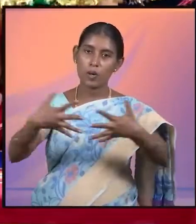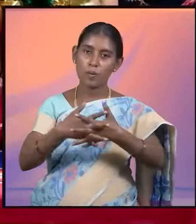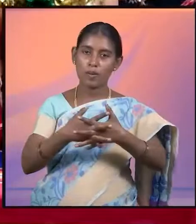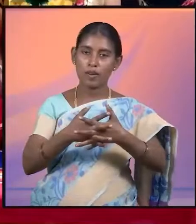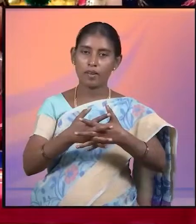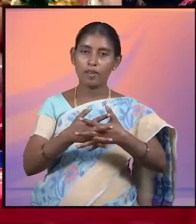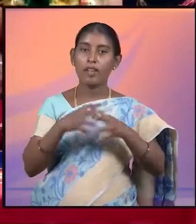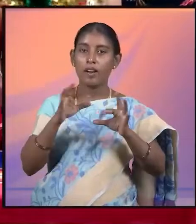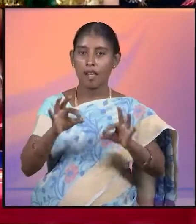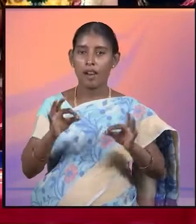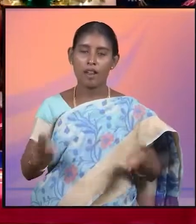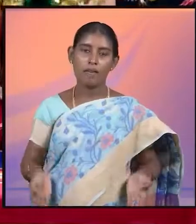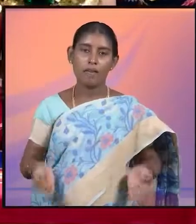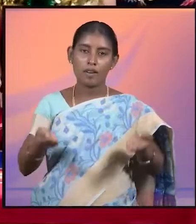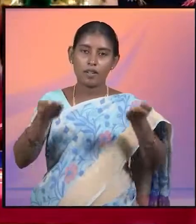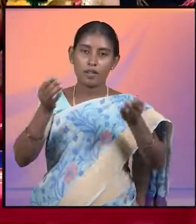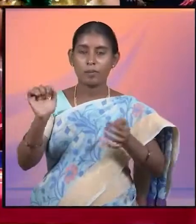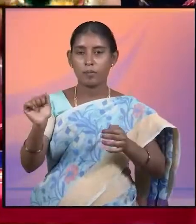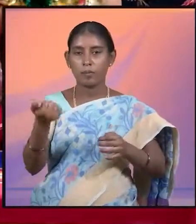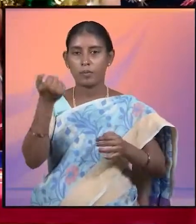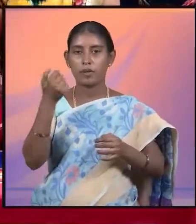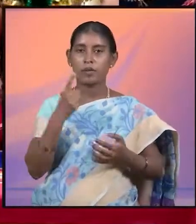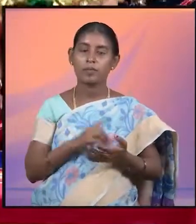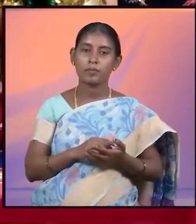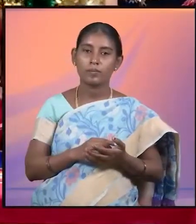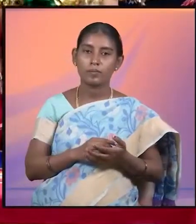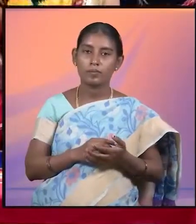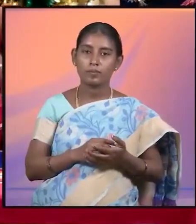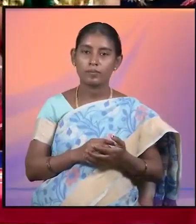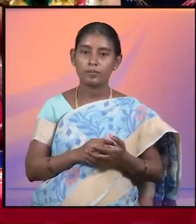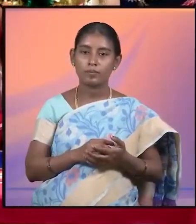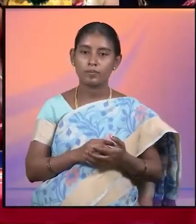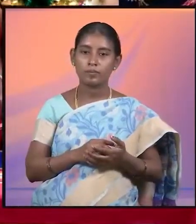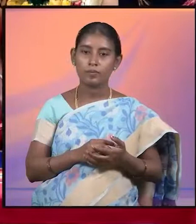ஒற்றுமையா இருந்தால் தான் அதுவும் நடந்து தீரும், அதுவும் நடந்து தீரும்.